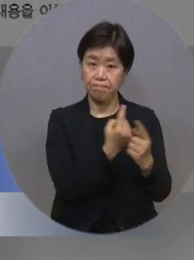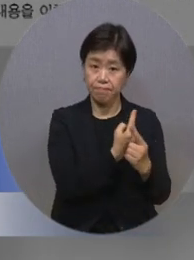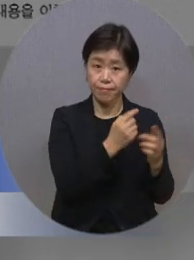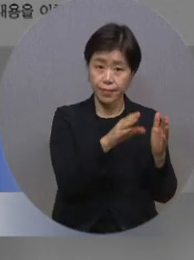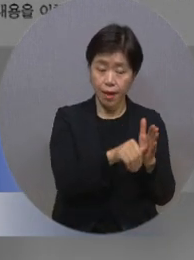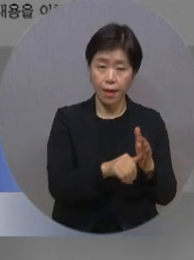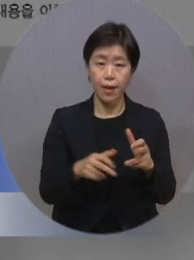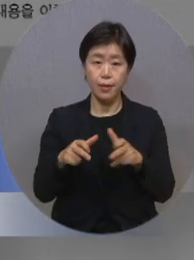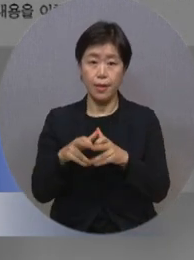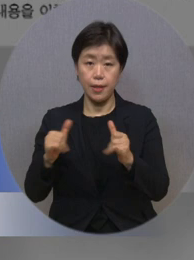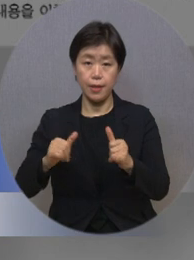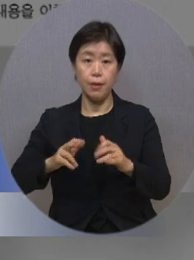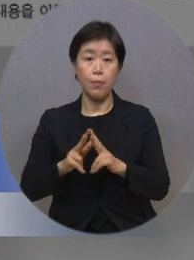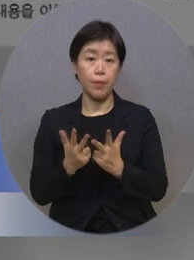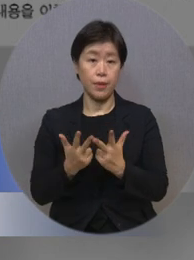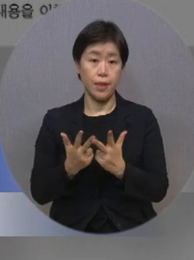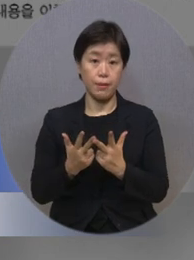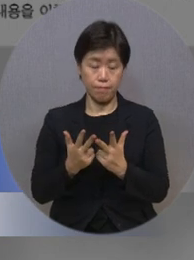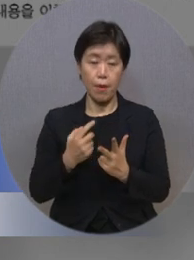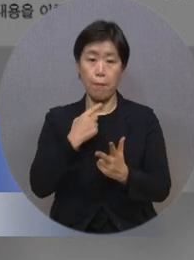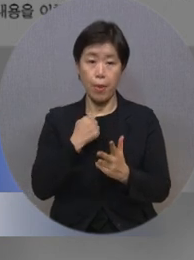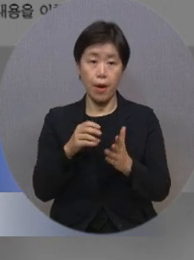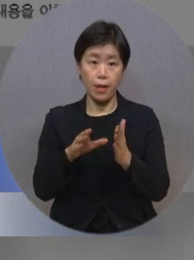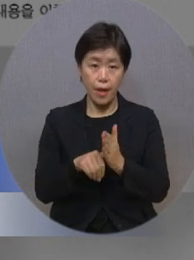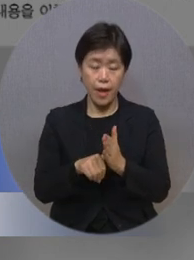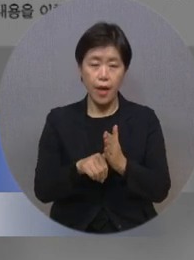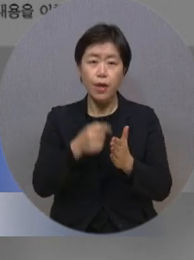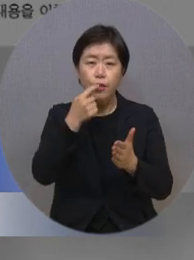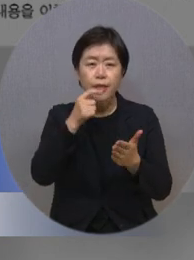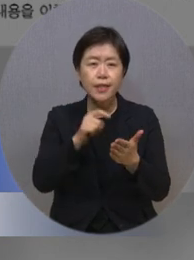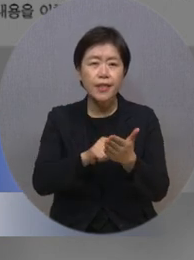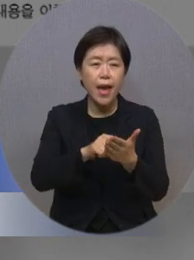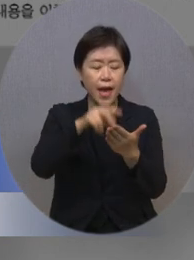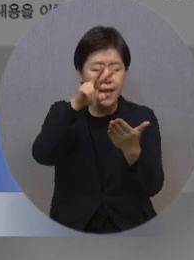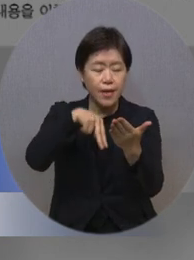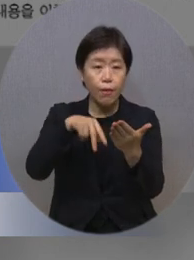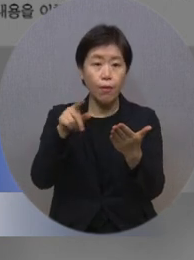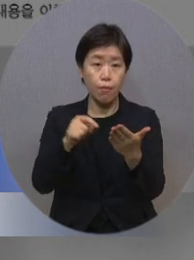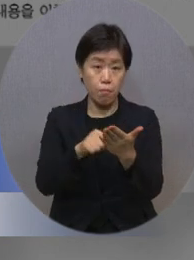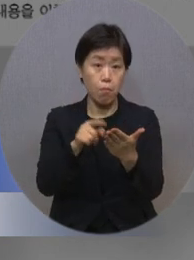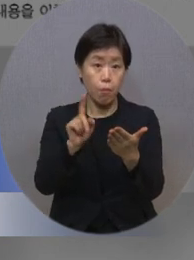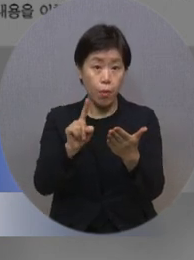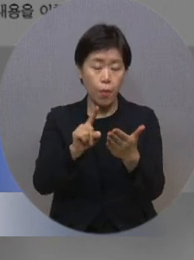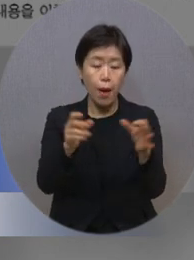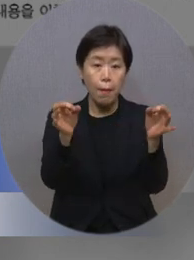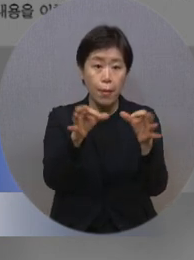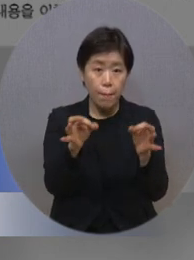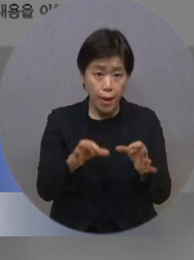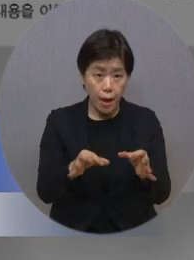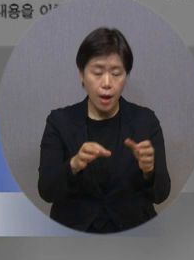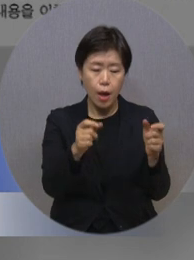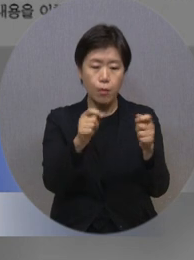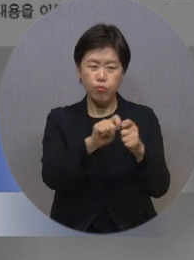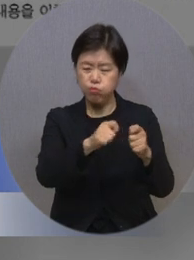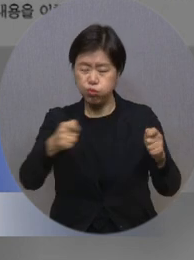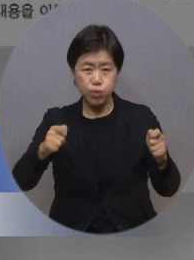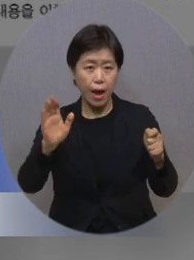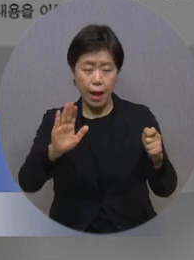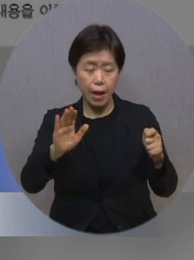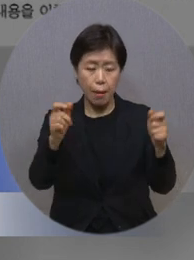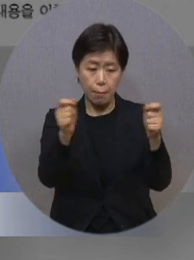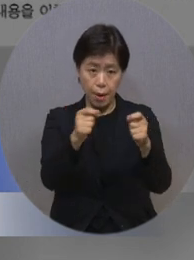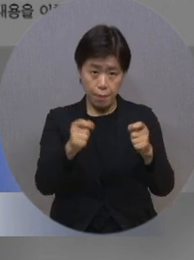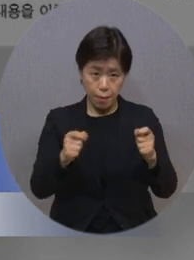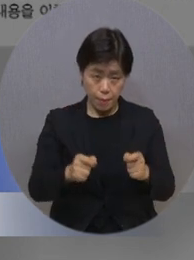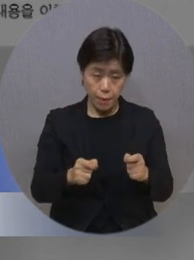장애인이 소송 당사자일 경우 이지리드 즉 단문 위주 문장이나 그림 등으로 내용을 쉽게 이해할 수